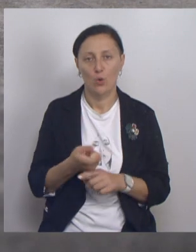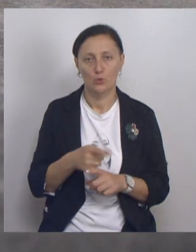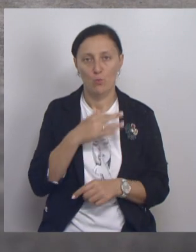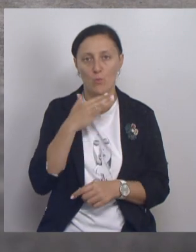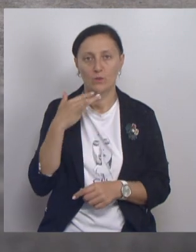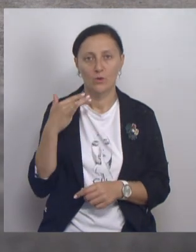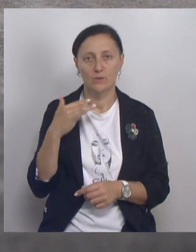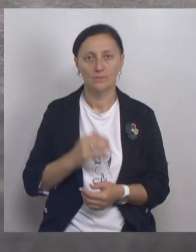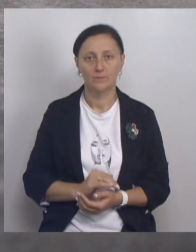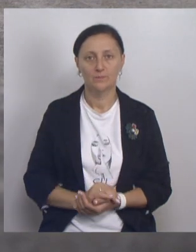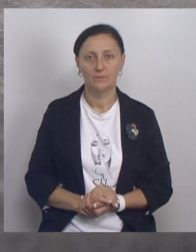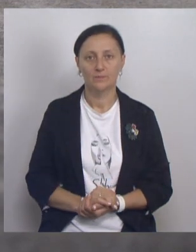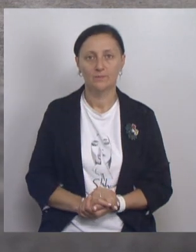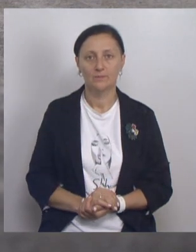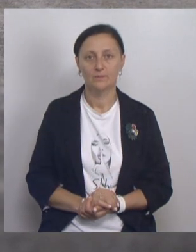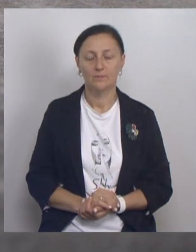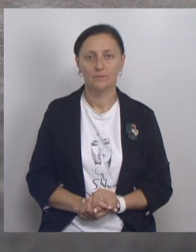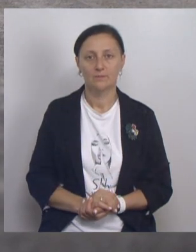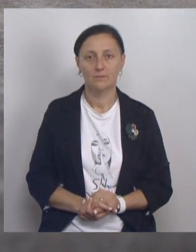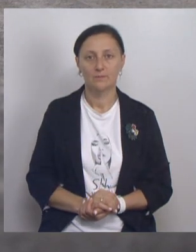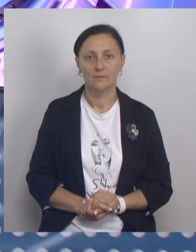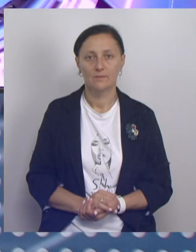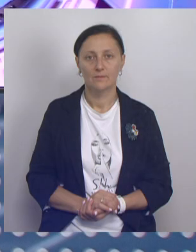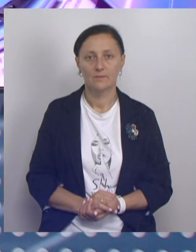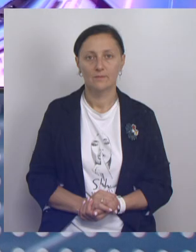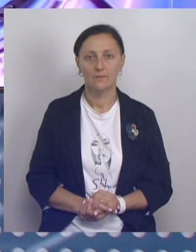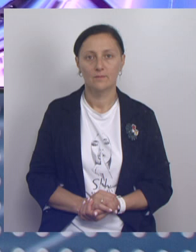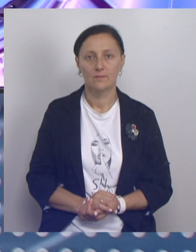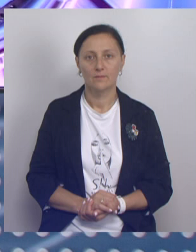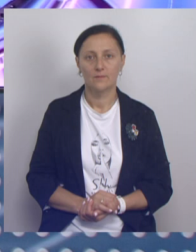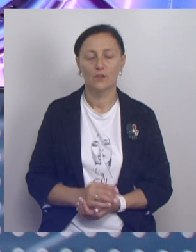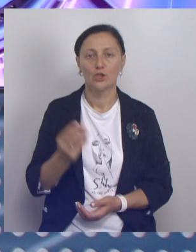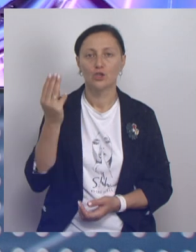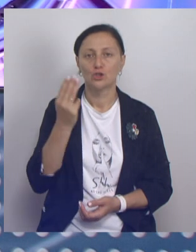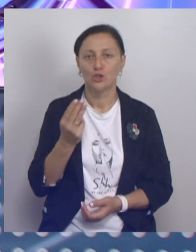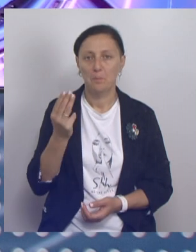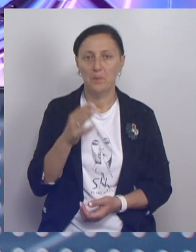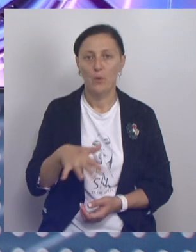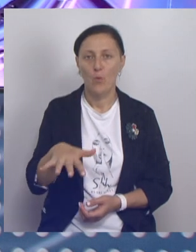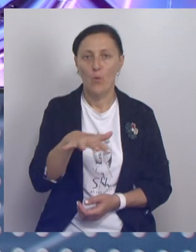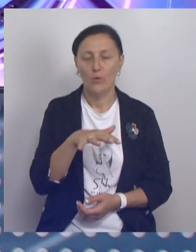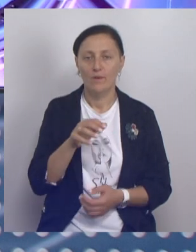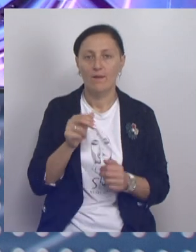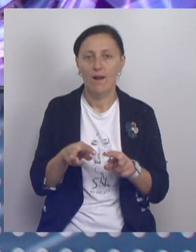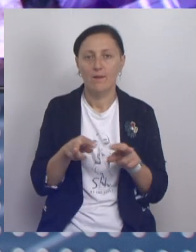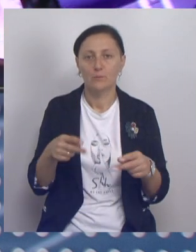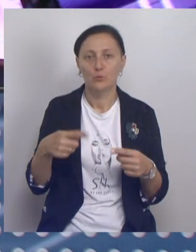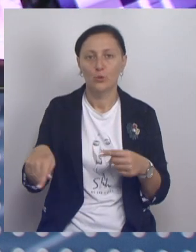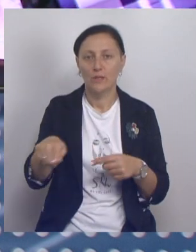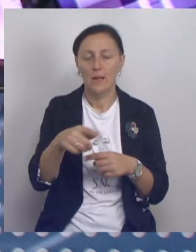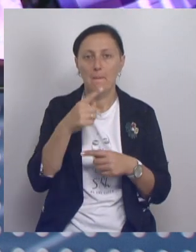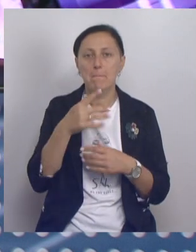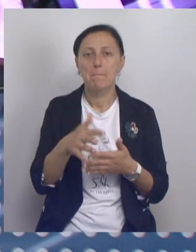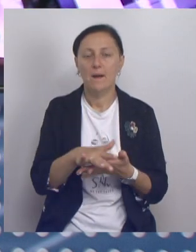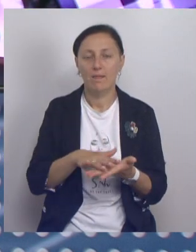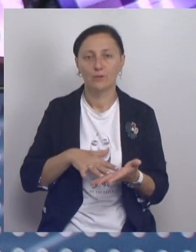Вадим Кулинич. Программа «Такой день» на Мире Белогорья. В Шебекинском округе, как и в других приграничных муниципалитетах,